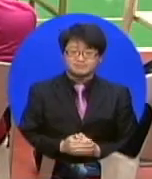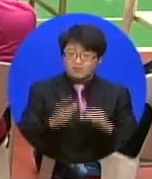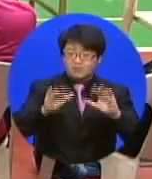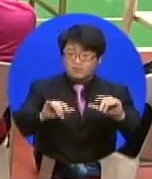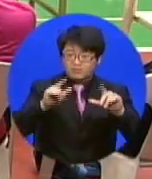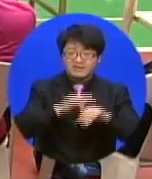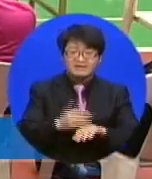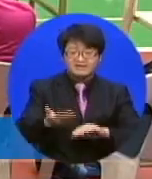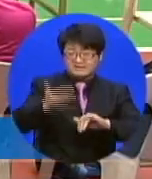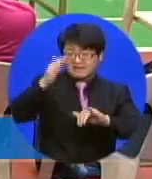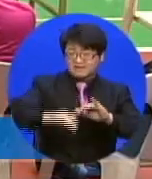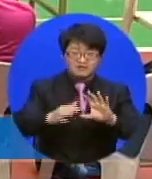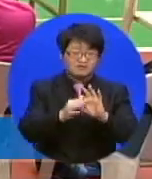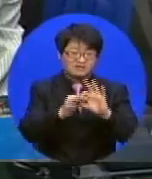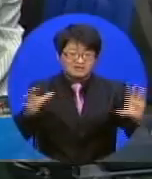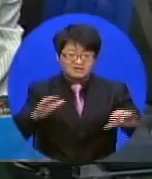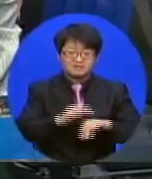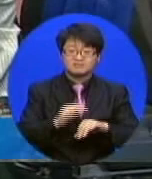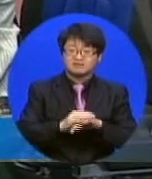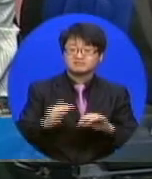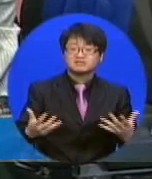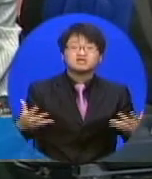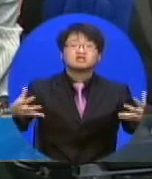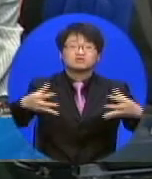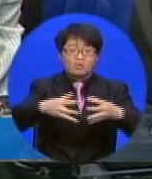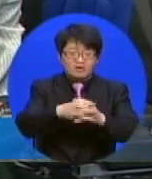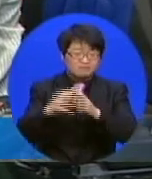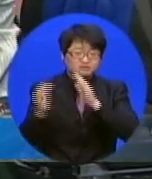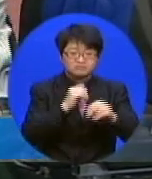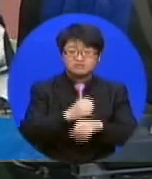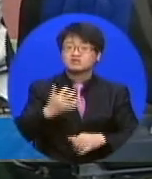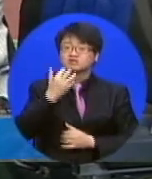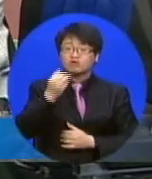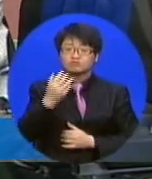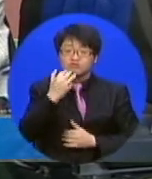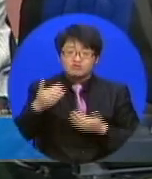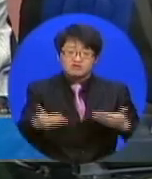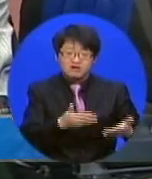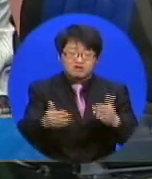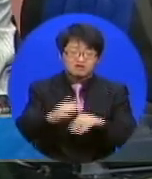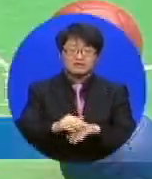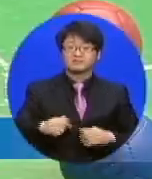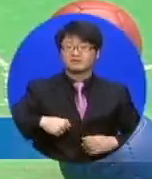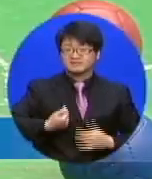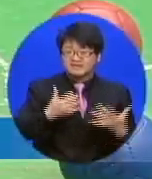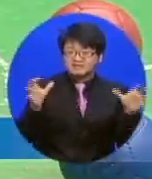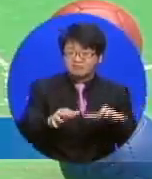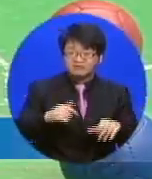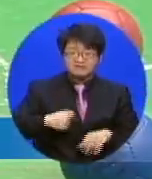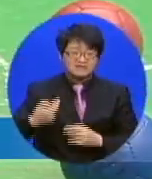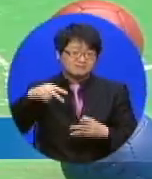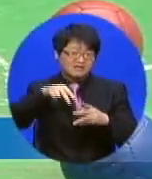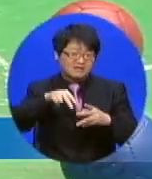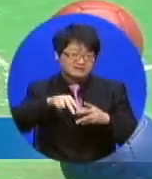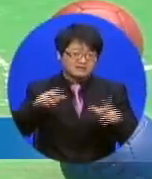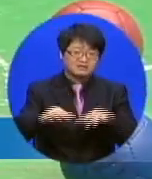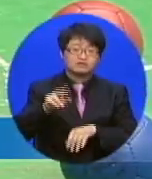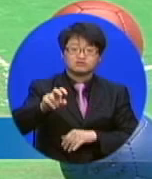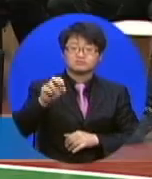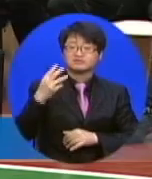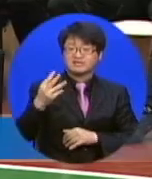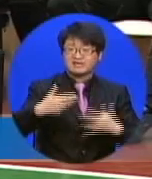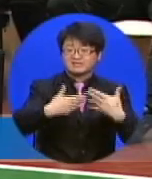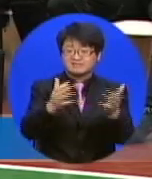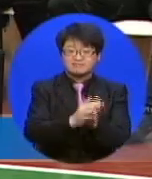올해는 상하반기 구분 없이 통합 리그가 준비되며 서울 경기 지역 등에서 자조 모임과 자립생활센터 등 23개